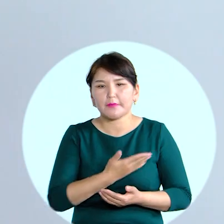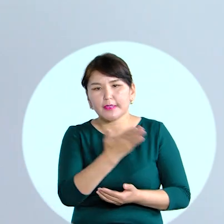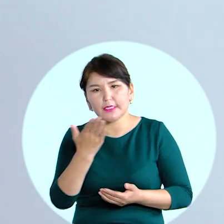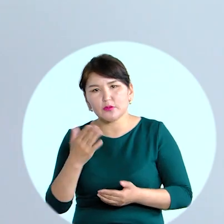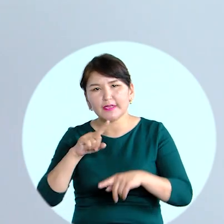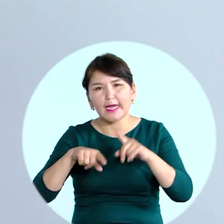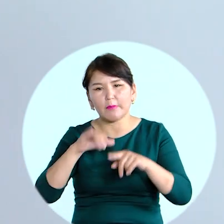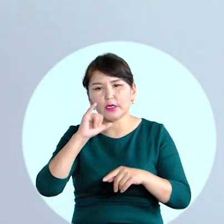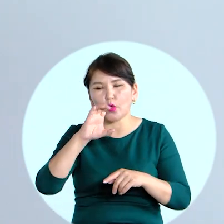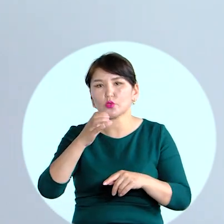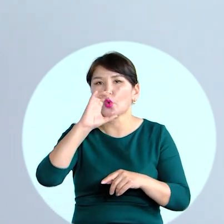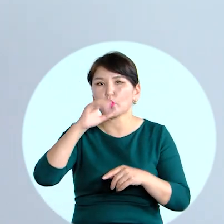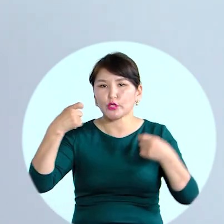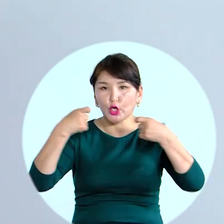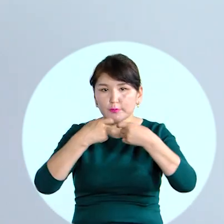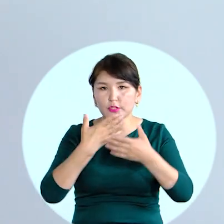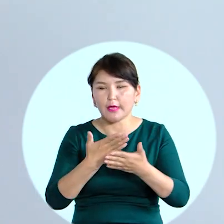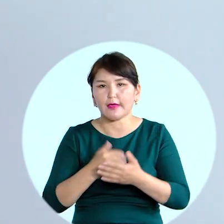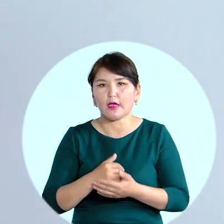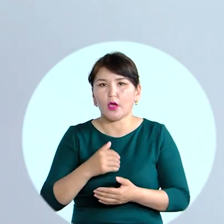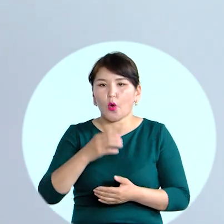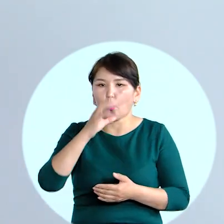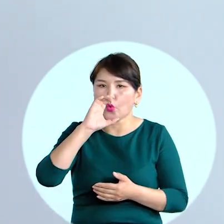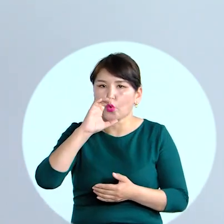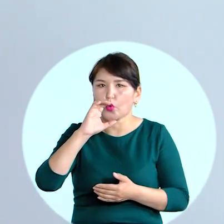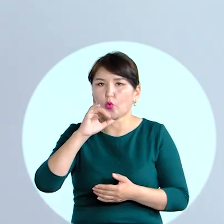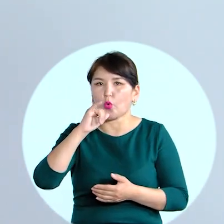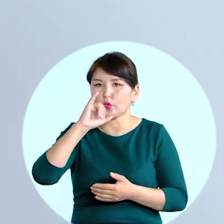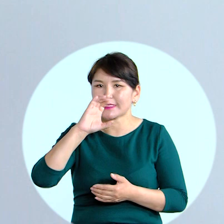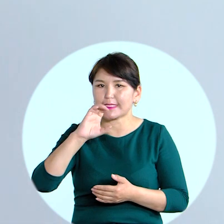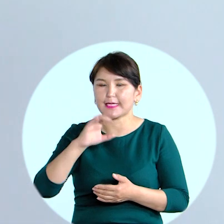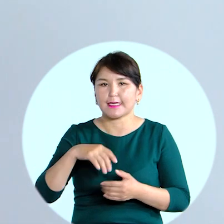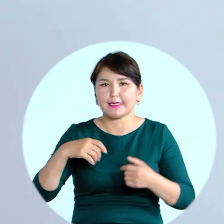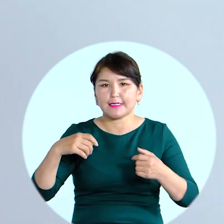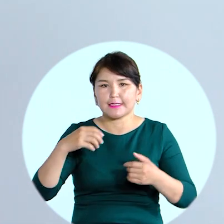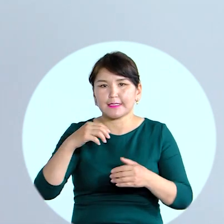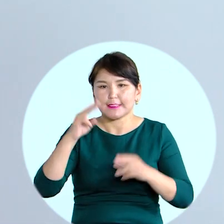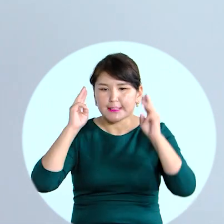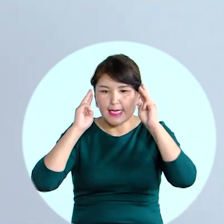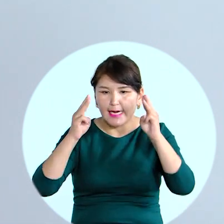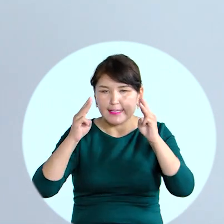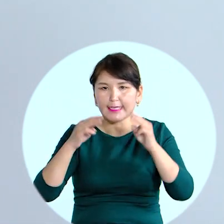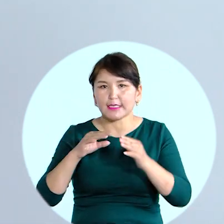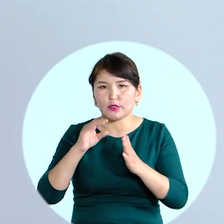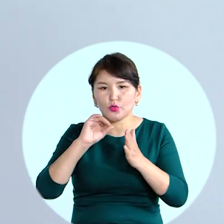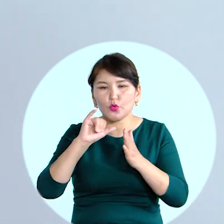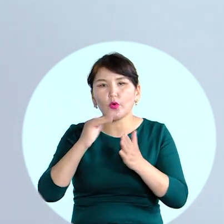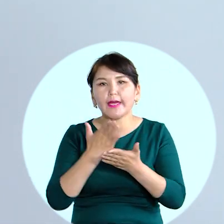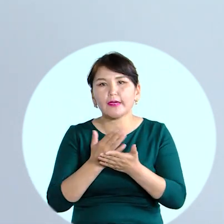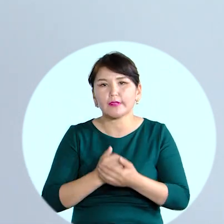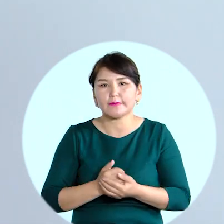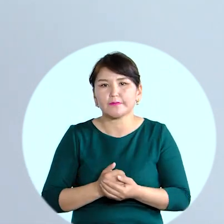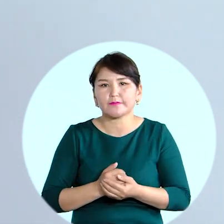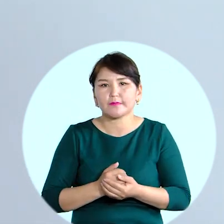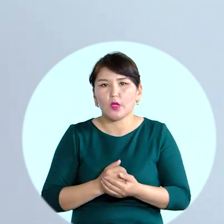хялгаралтаар их хэмжээний эрцээ гаргадаг учраас усыг ууж эрцээ нөхөх нь бол зохистой юм а гэж энэ тооцоолыг гаргаж өгсөн байнамаа. Бид